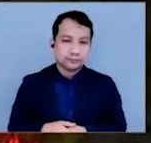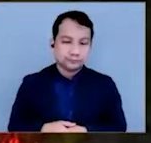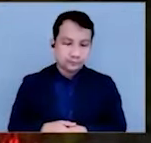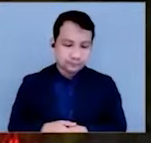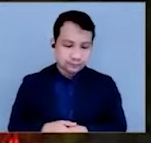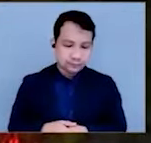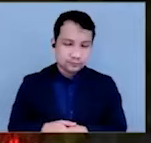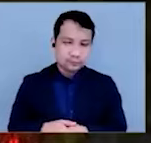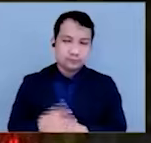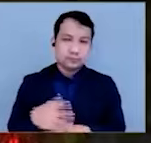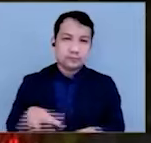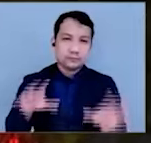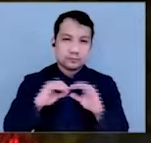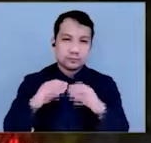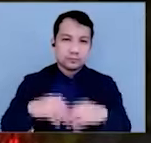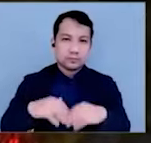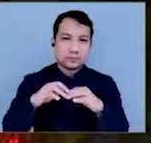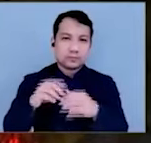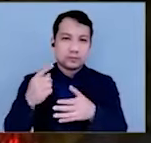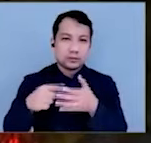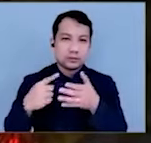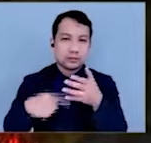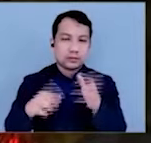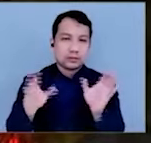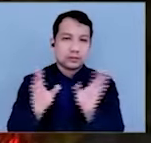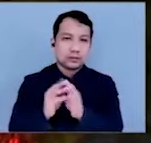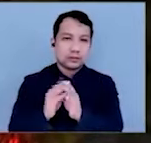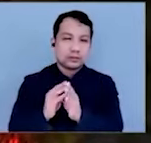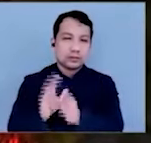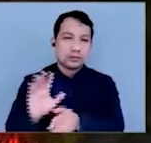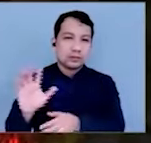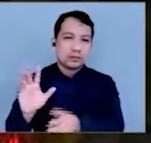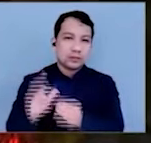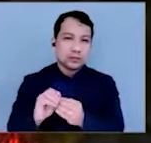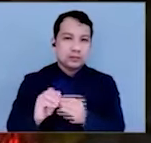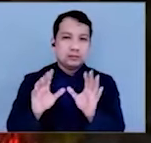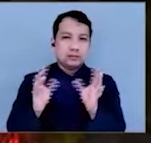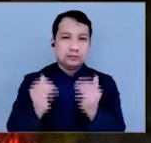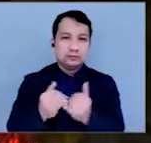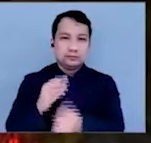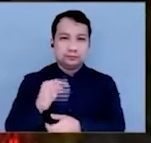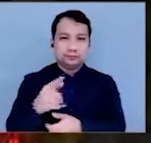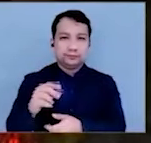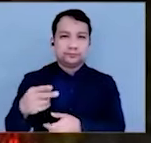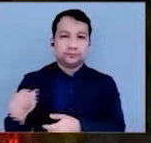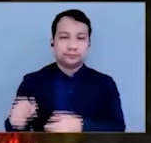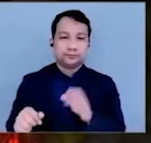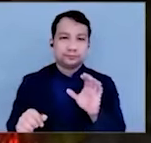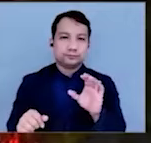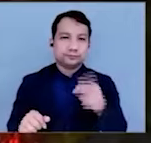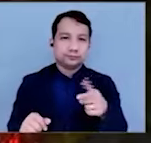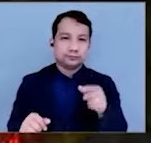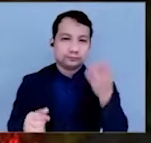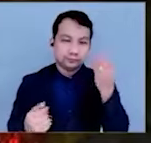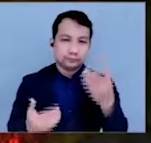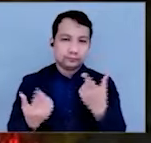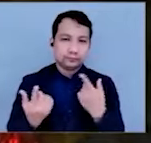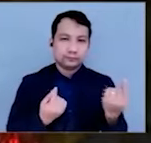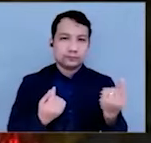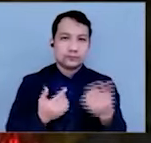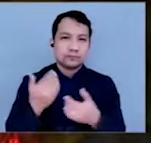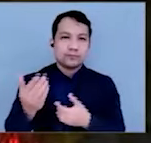Matapos ang structural audit, pagpupulungan ng mga opisyal ng Barangay Manggahan at ng City Government ang susunod na hakbang para sa